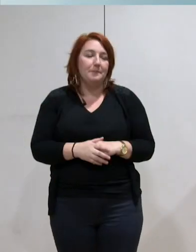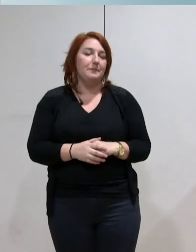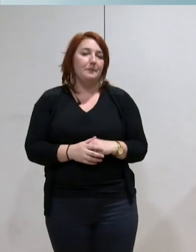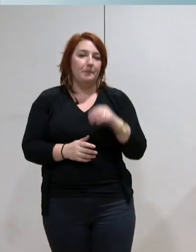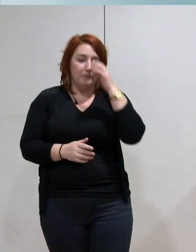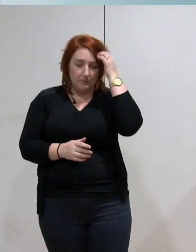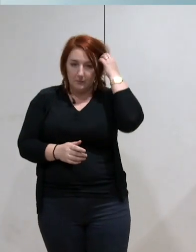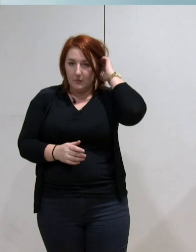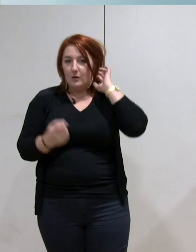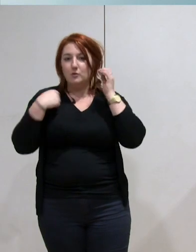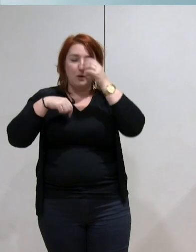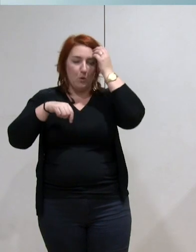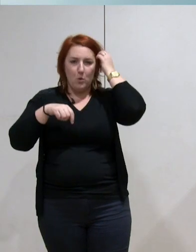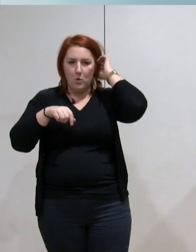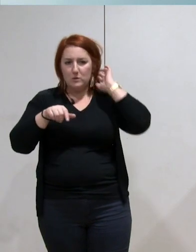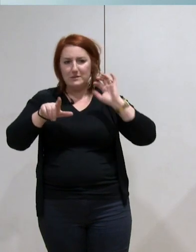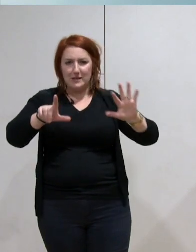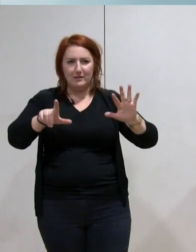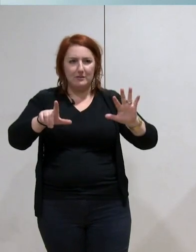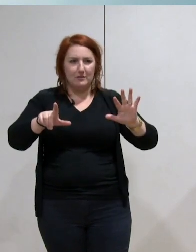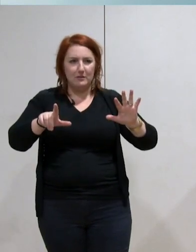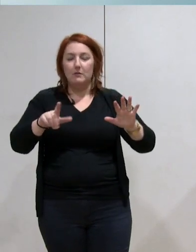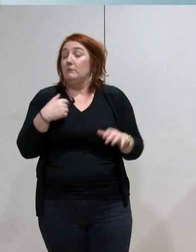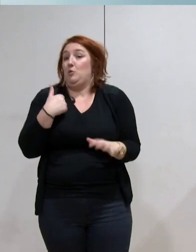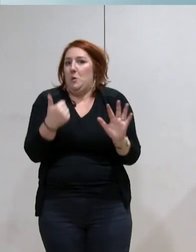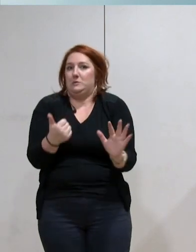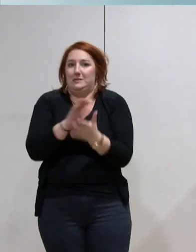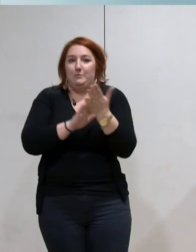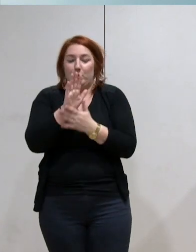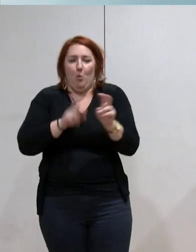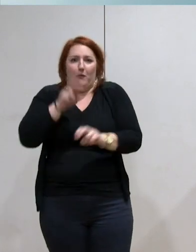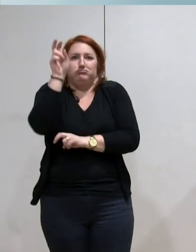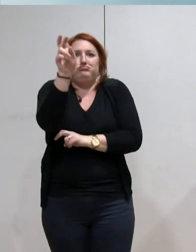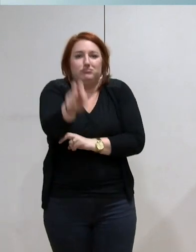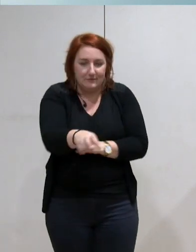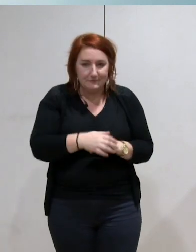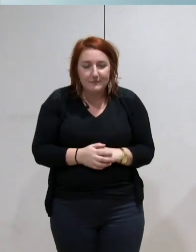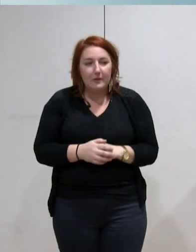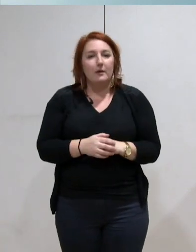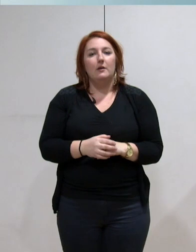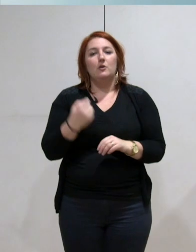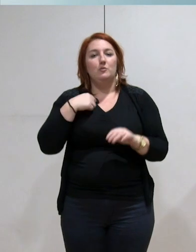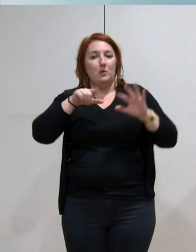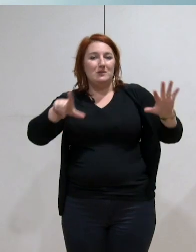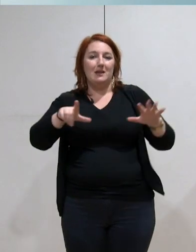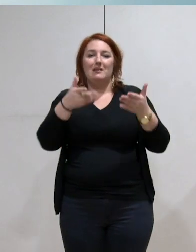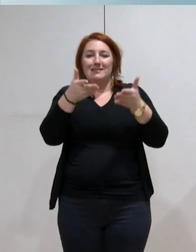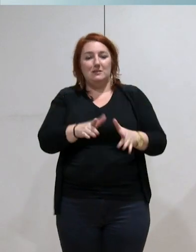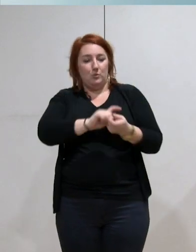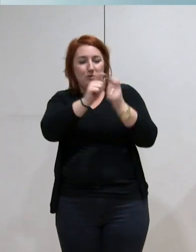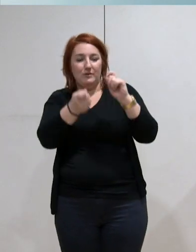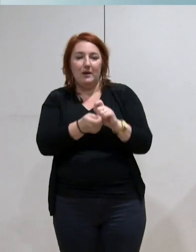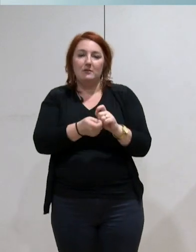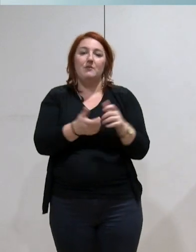adopté la 7 c'est la décision modificative la 6 pardon je m'emballe c'est la décision modificative et il y a un